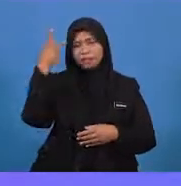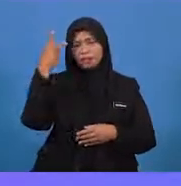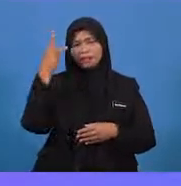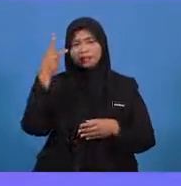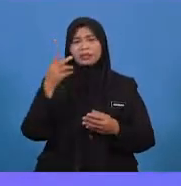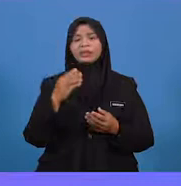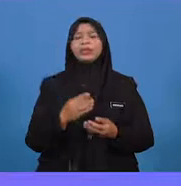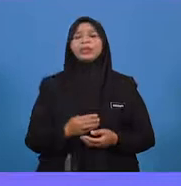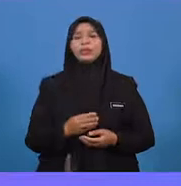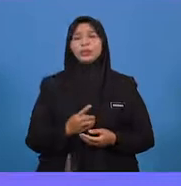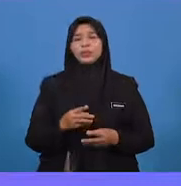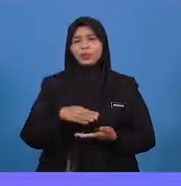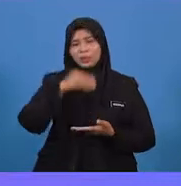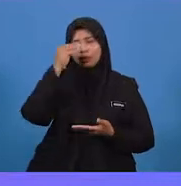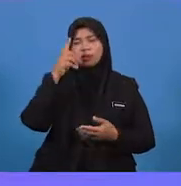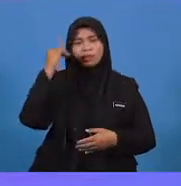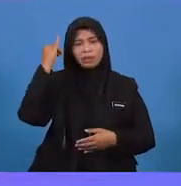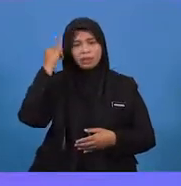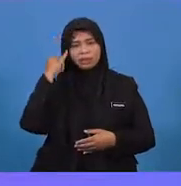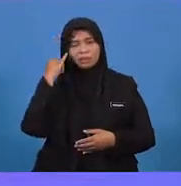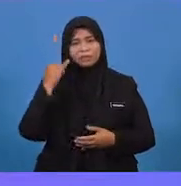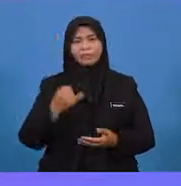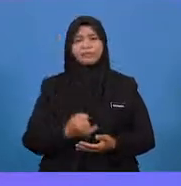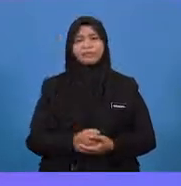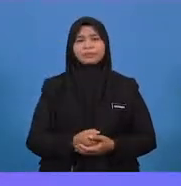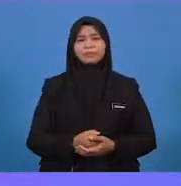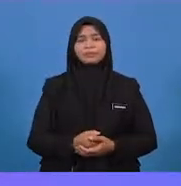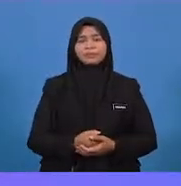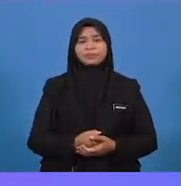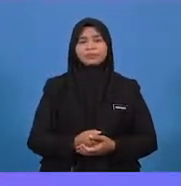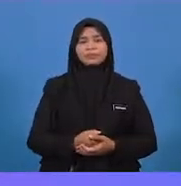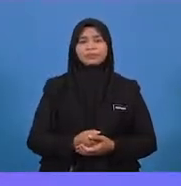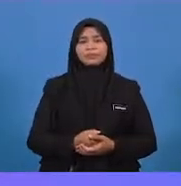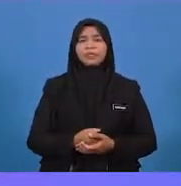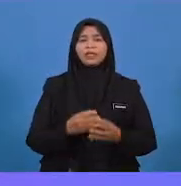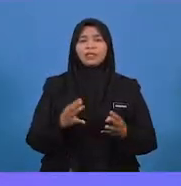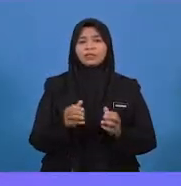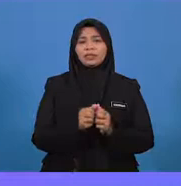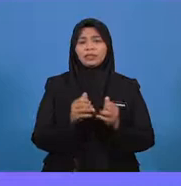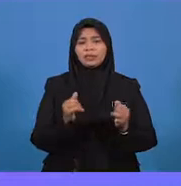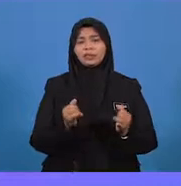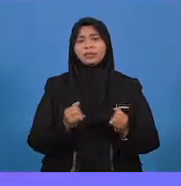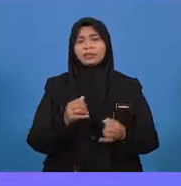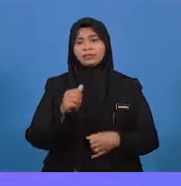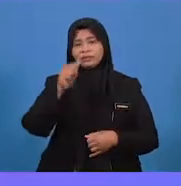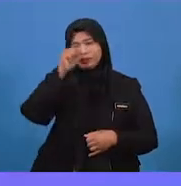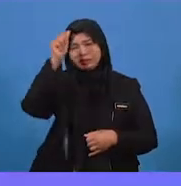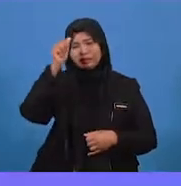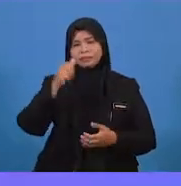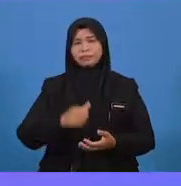membawa kebaikan kepada kita di dunia dan di akhirat. InsyaAllah.